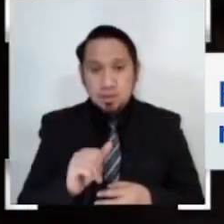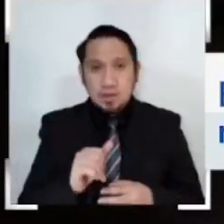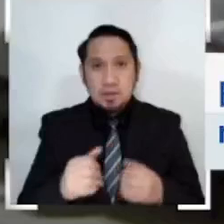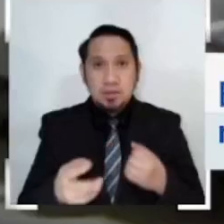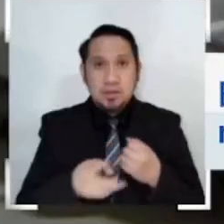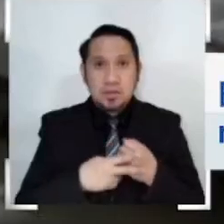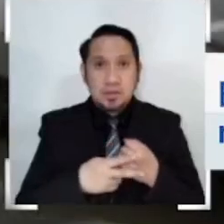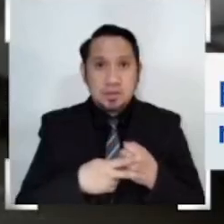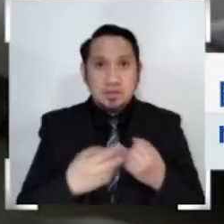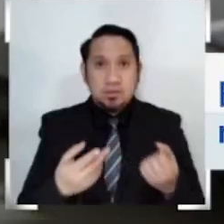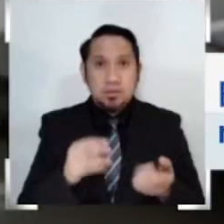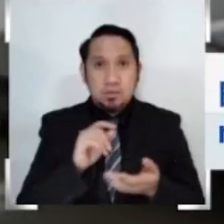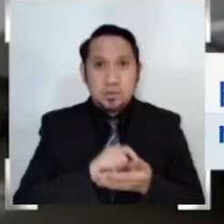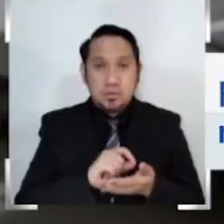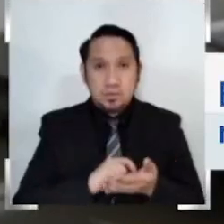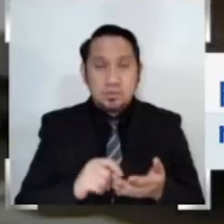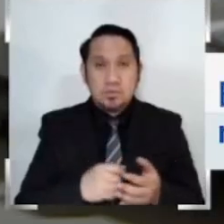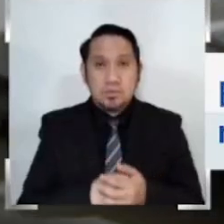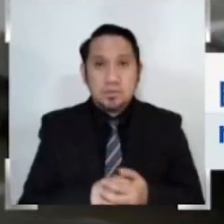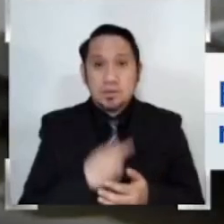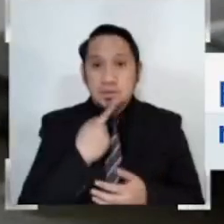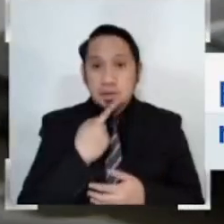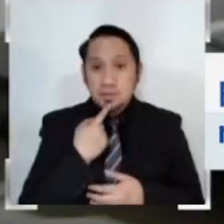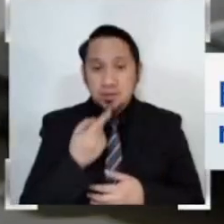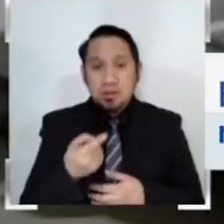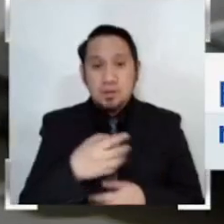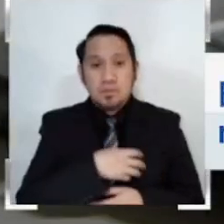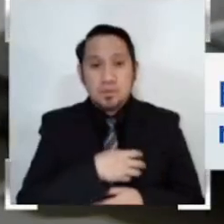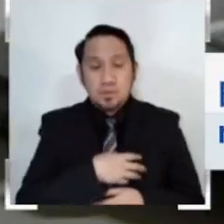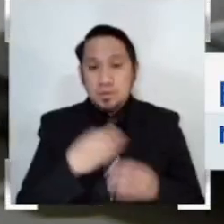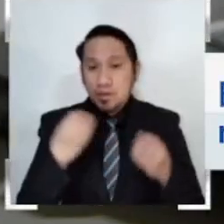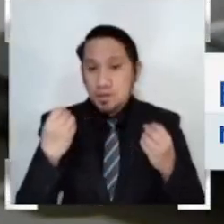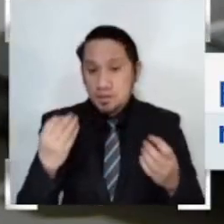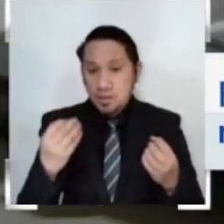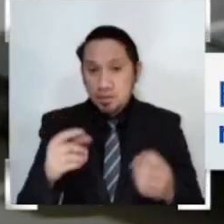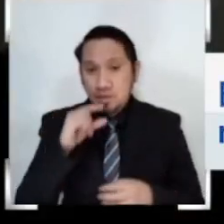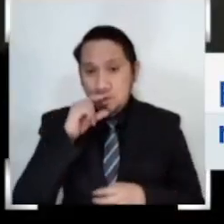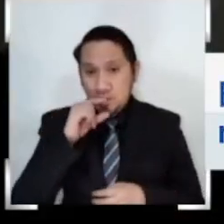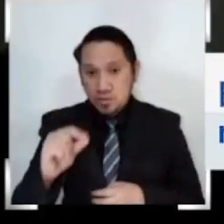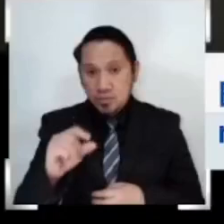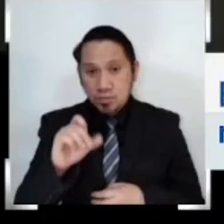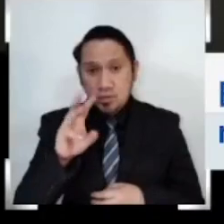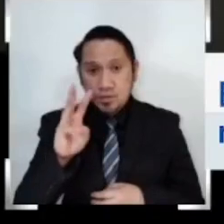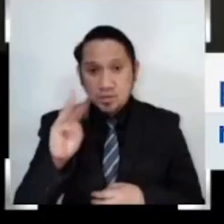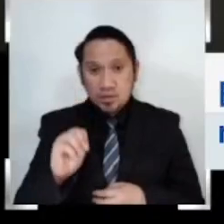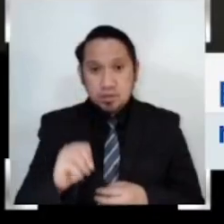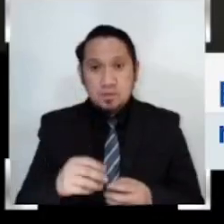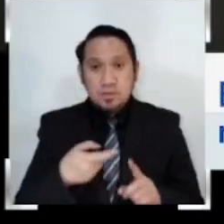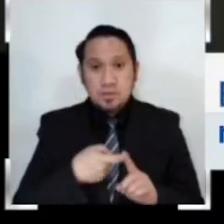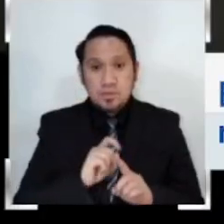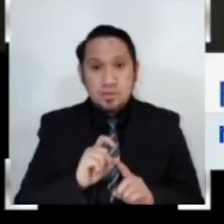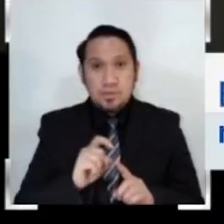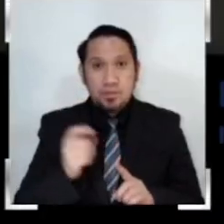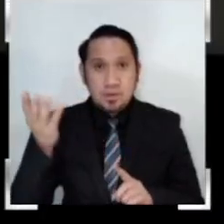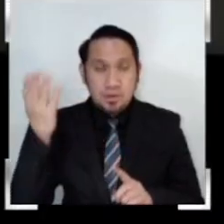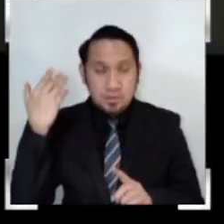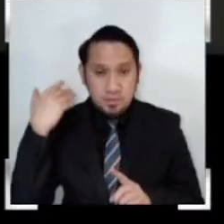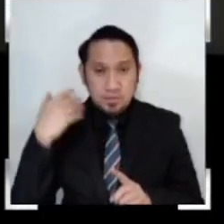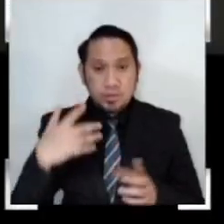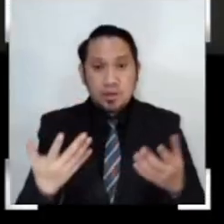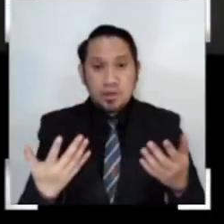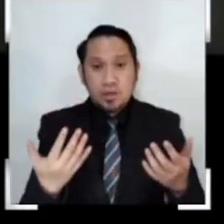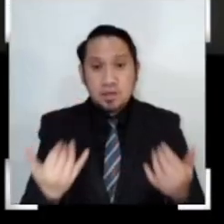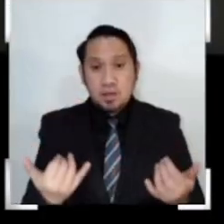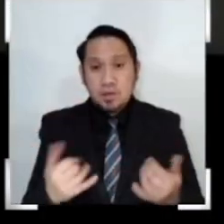mo na lang. Ayon sa pulisya, dumarami ang nagsumbong na biktima ng scam na ganito. Mula Enero hanggang Mayo, umabot na sa